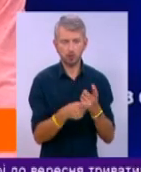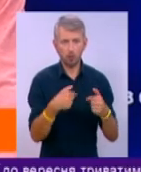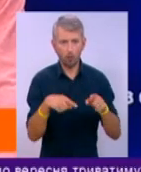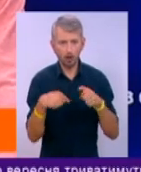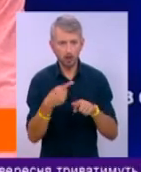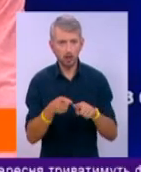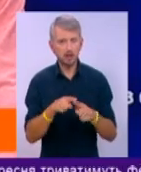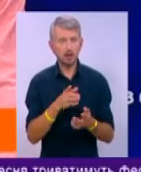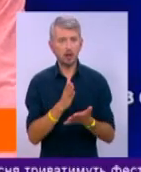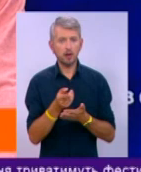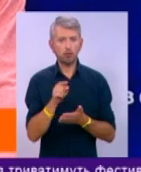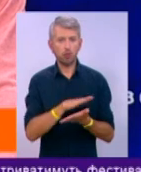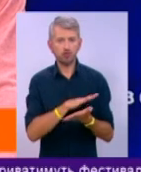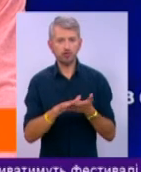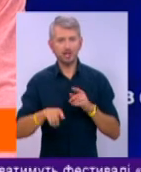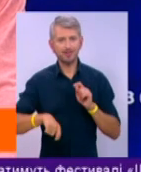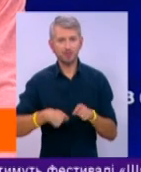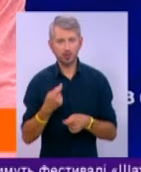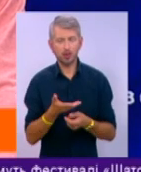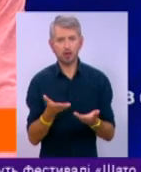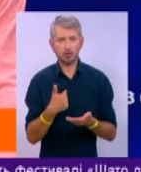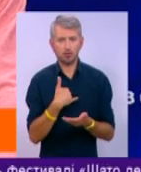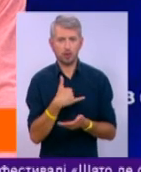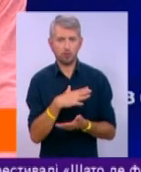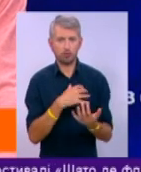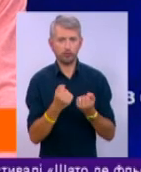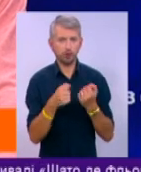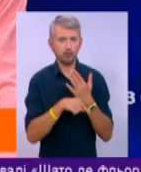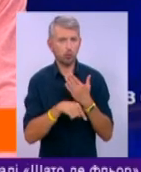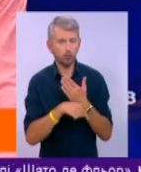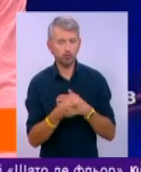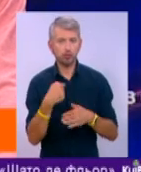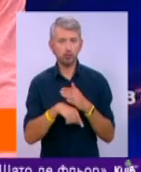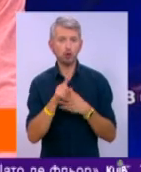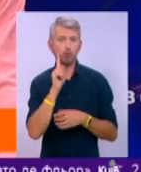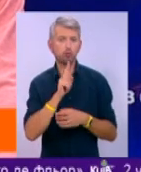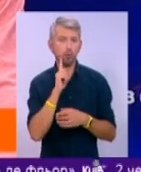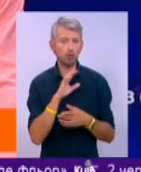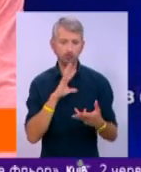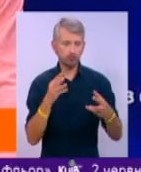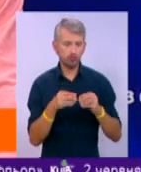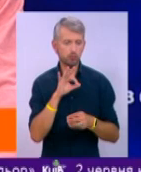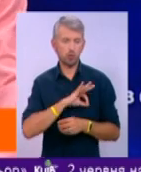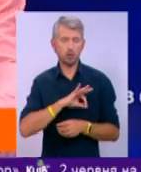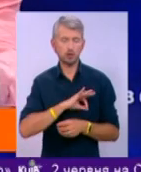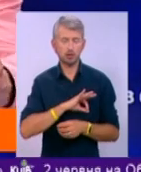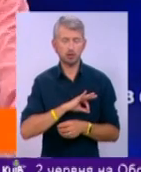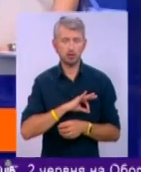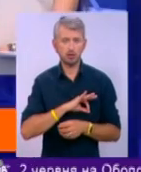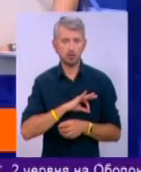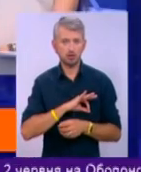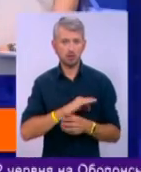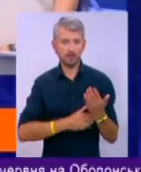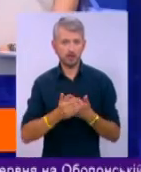І це є той чистий якби збиток, котрий ми потерпіли в боротьбі з корупцією. Тому що поки що виходу в